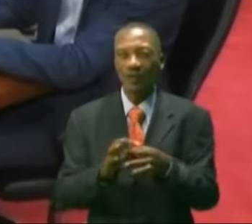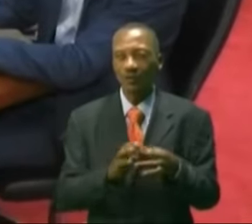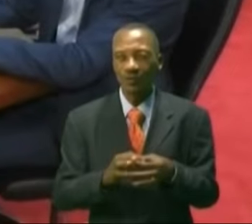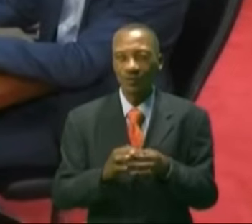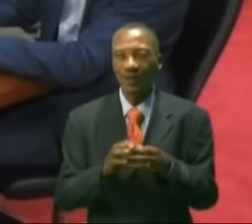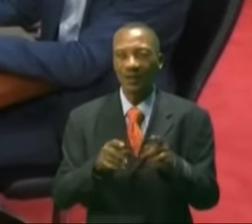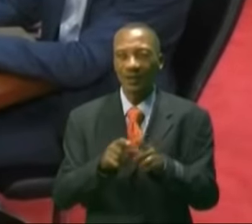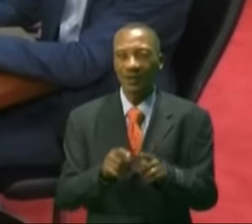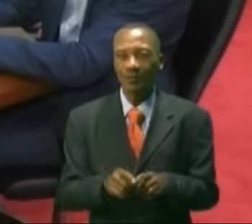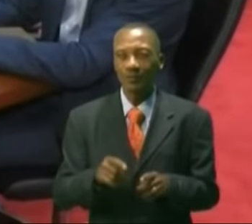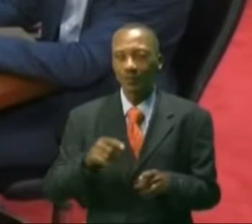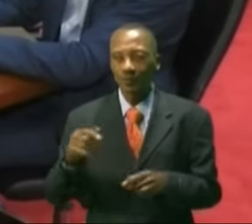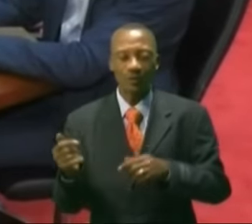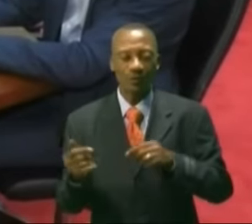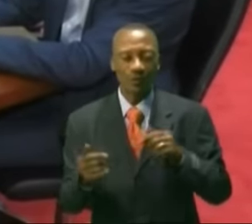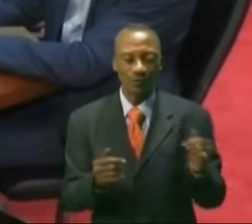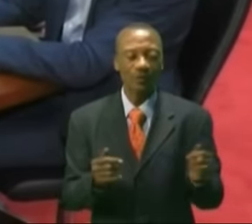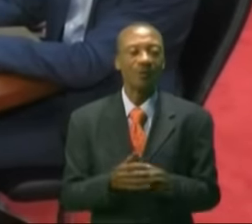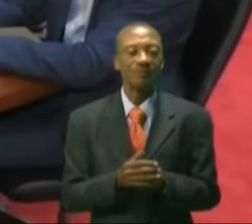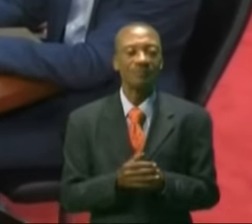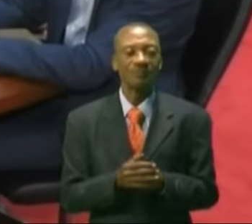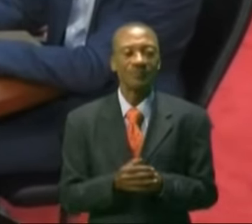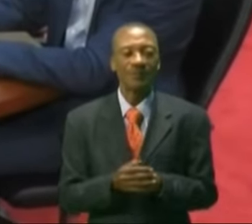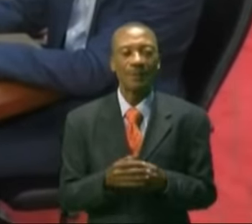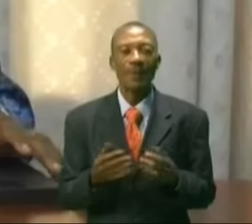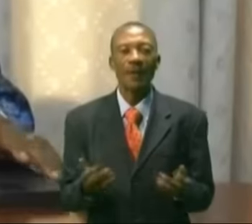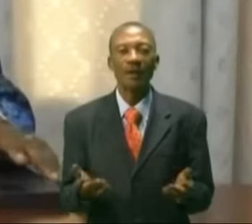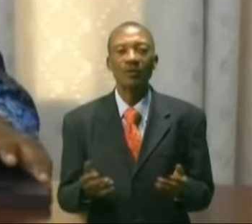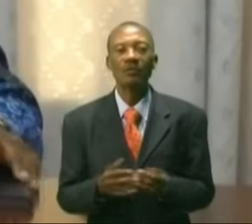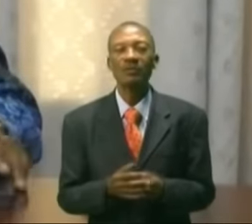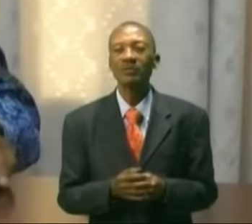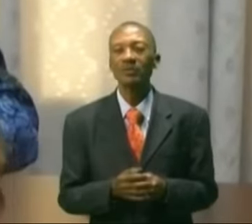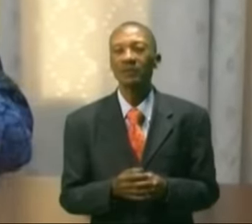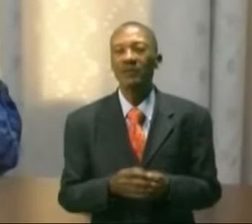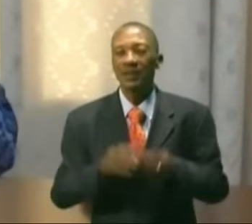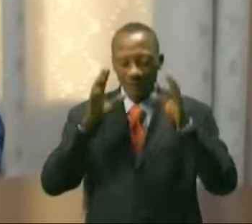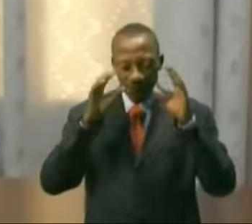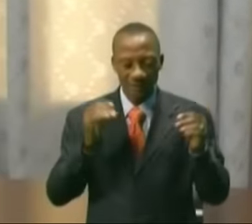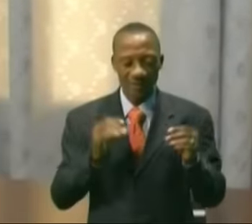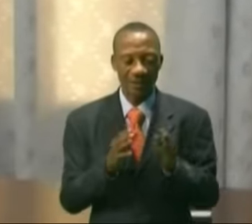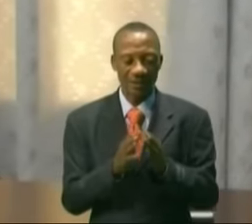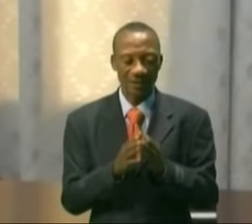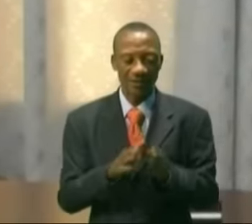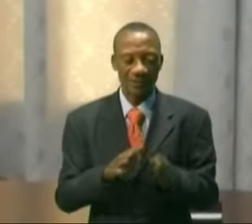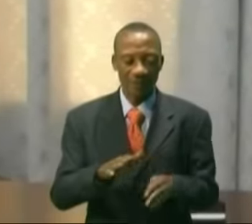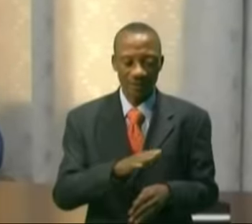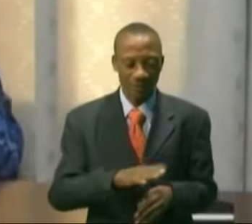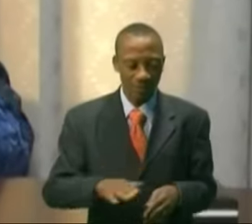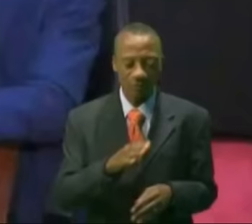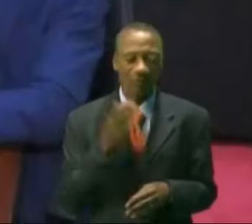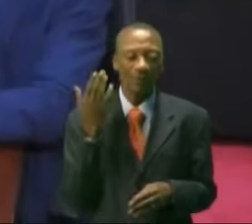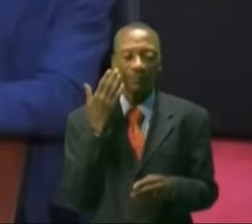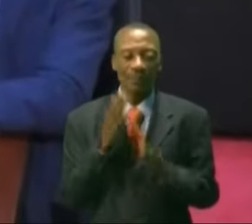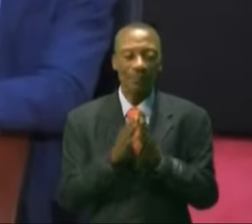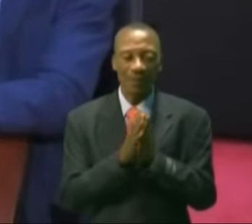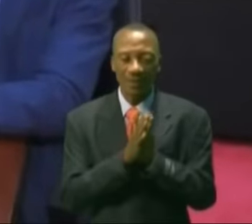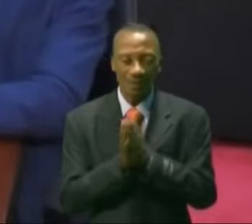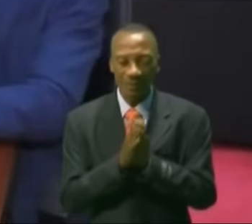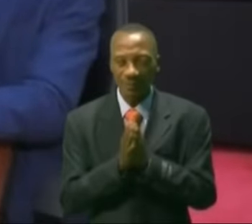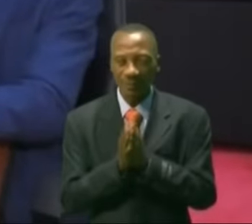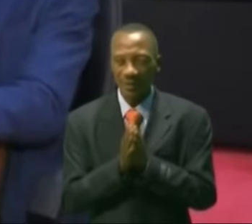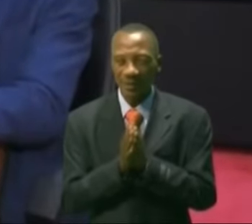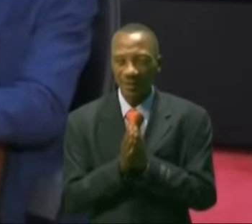est leur slogan. Un slogan qui rencontre celui du président de l'Assemblée nationale, le professeur Vital Kamerhe. Soutenant